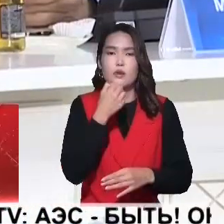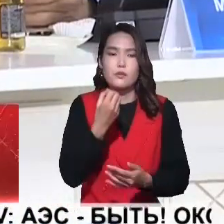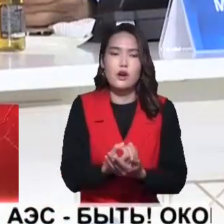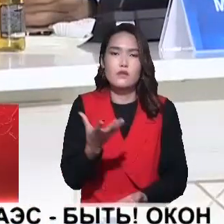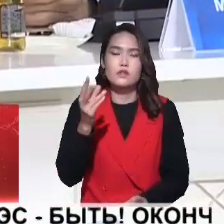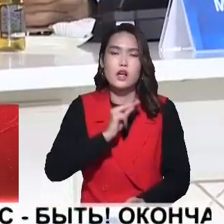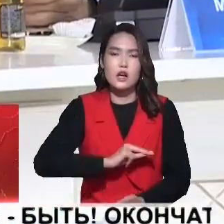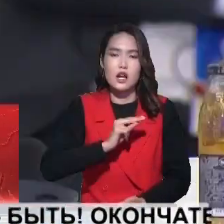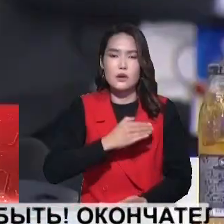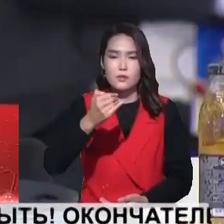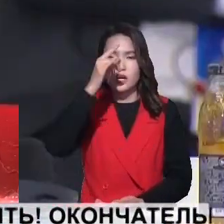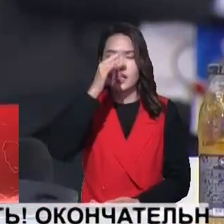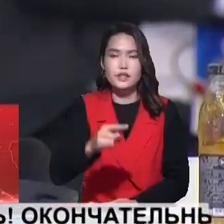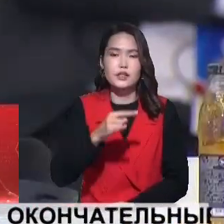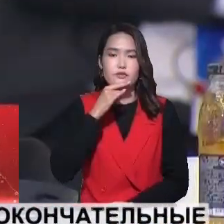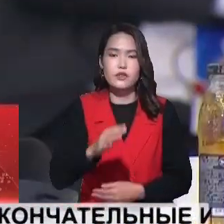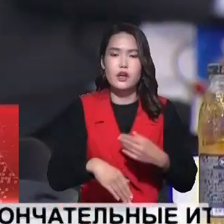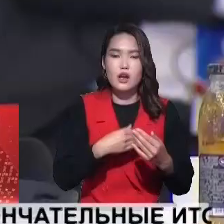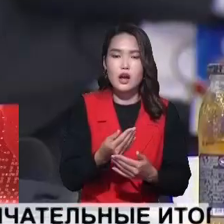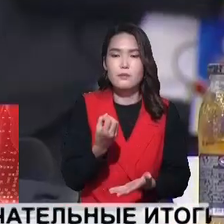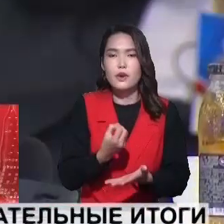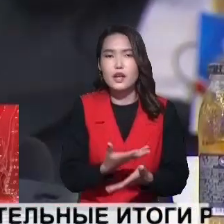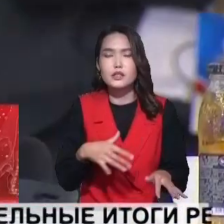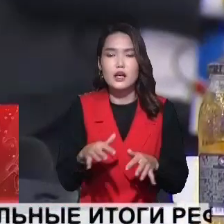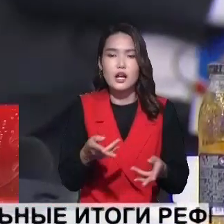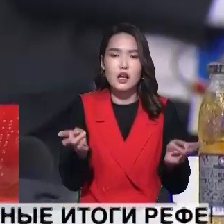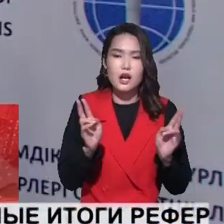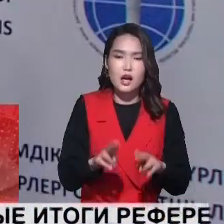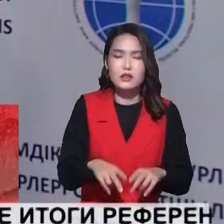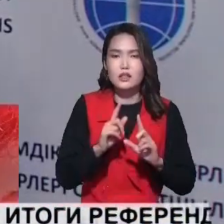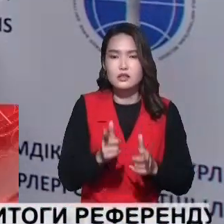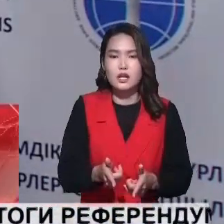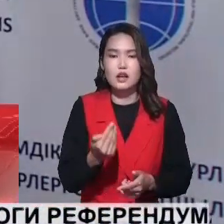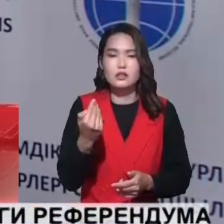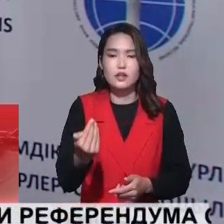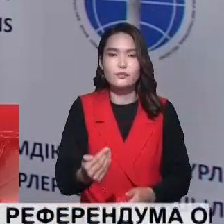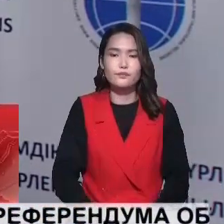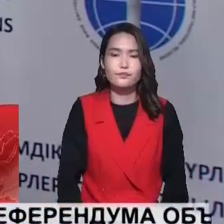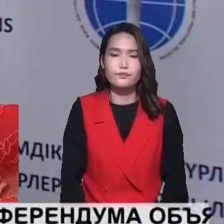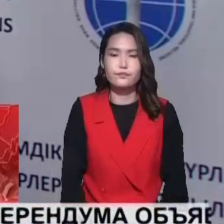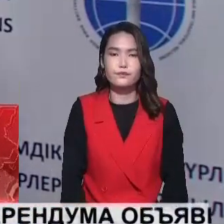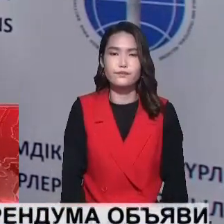работу, проводимую Казахстаном по продвижению таких ценностей, как толерантность и согласие.